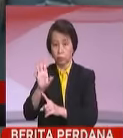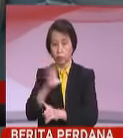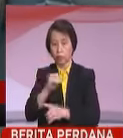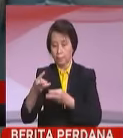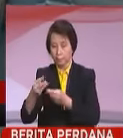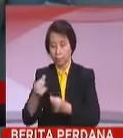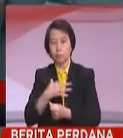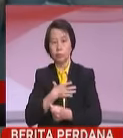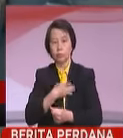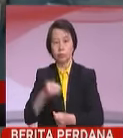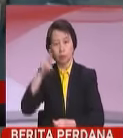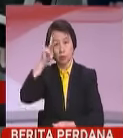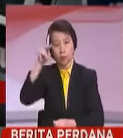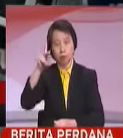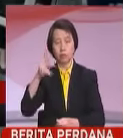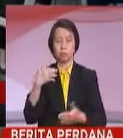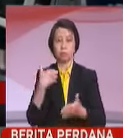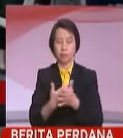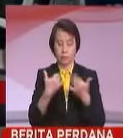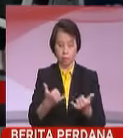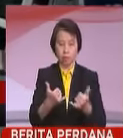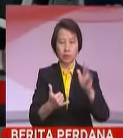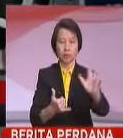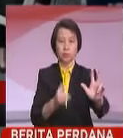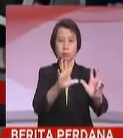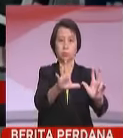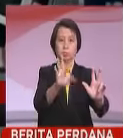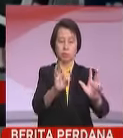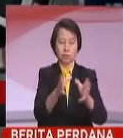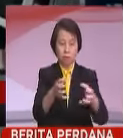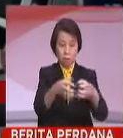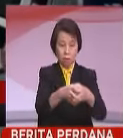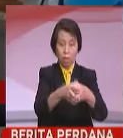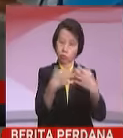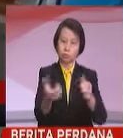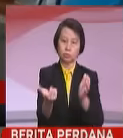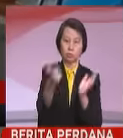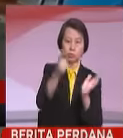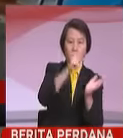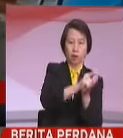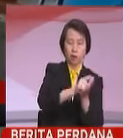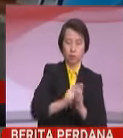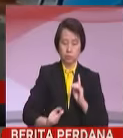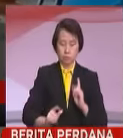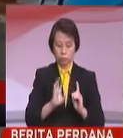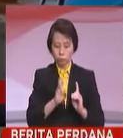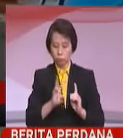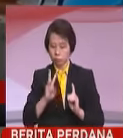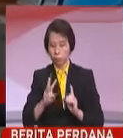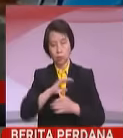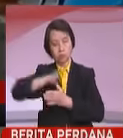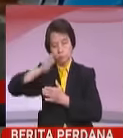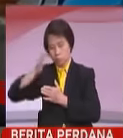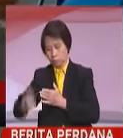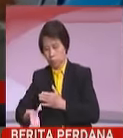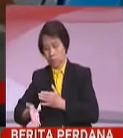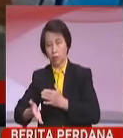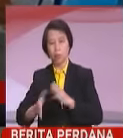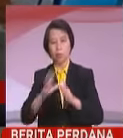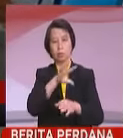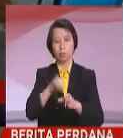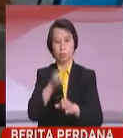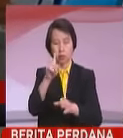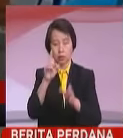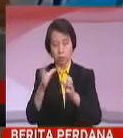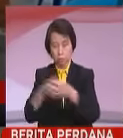Pasir Putih, Kelantan. Sehingga hari ini sebanyak 359 kluster telah dilaporkan. 176 telah ditamatkan, termasuk satu